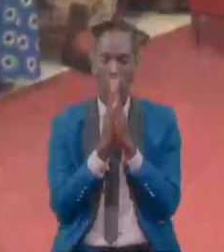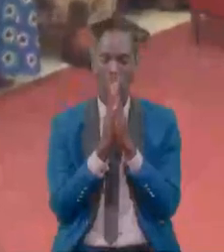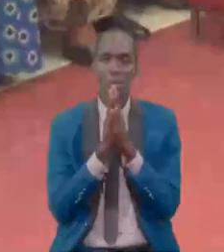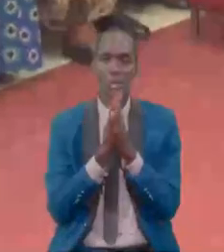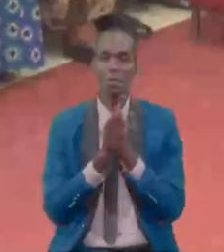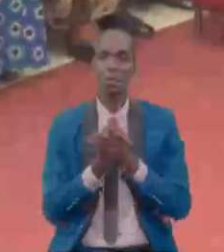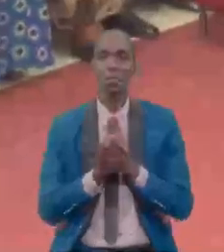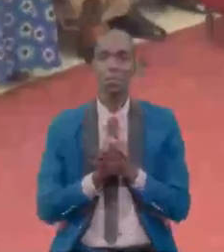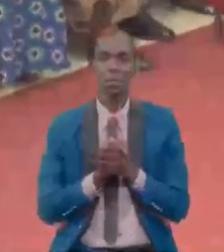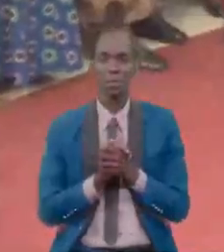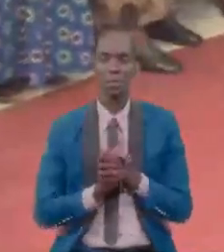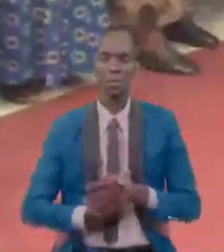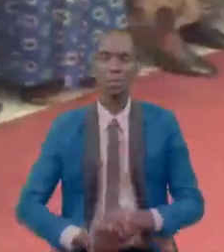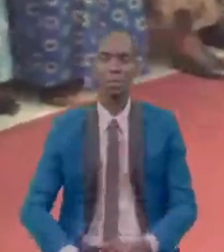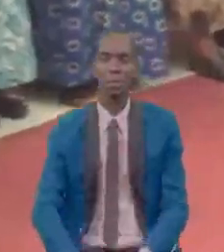Seigneur.